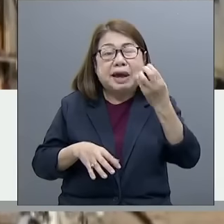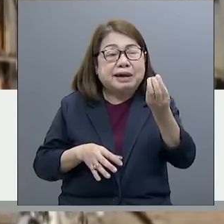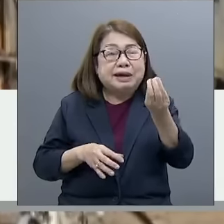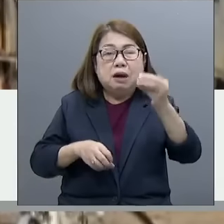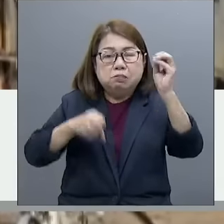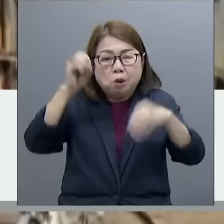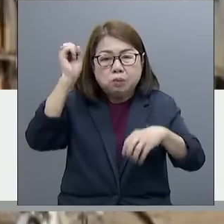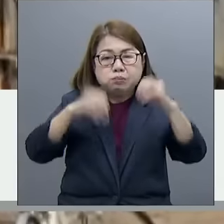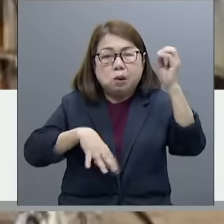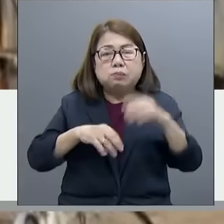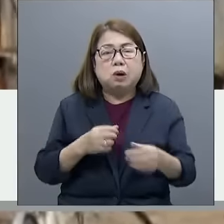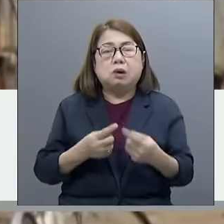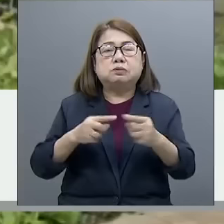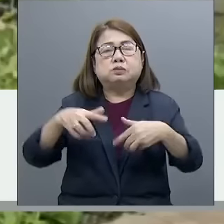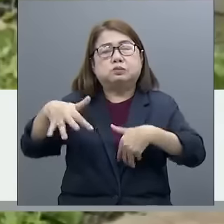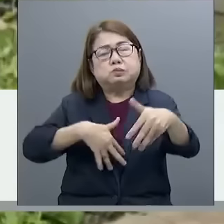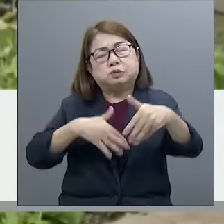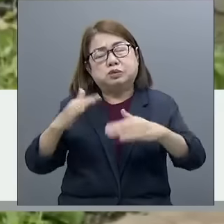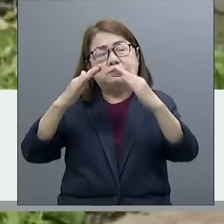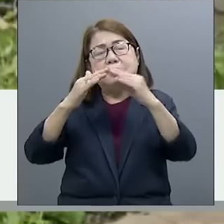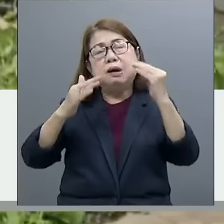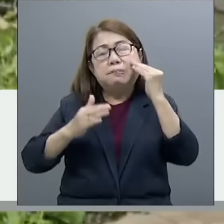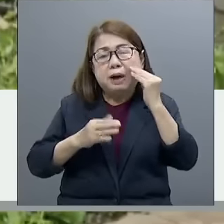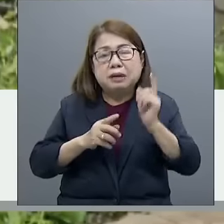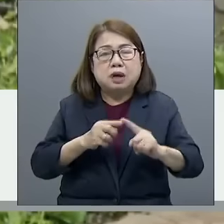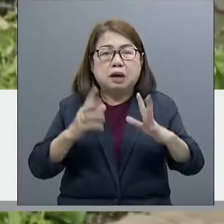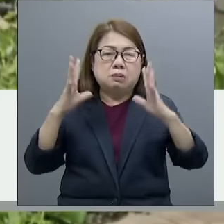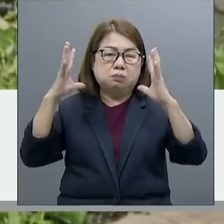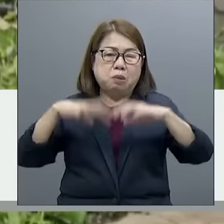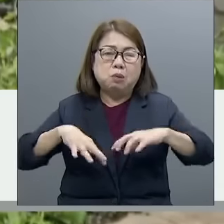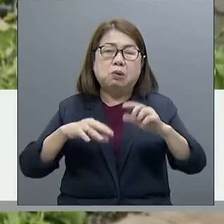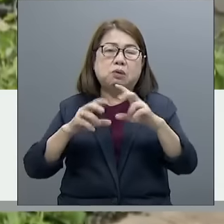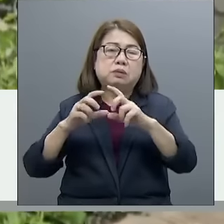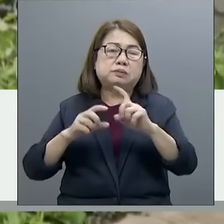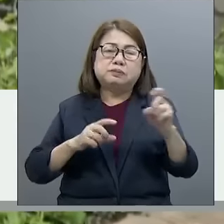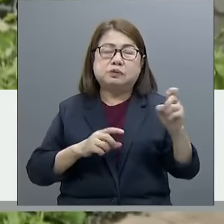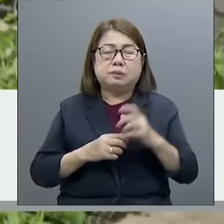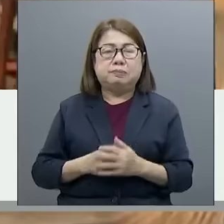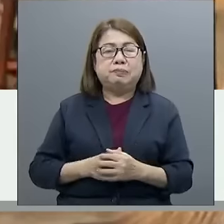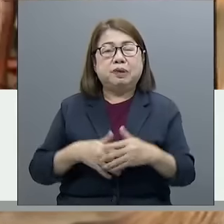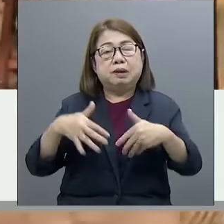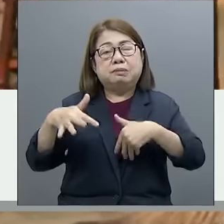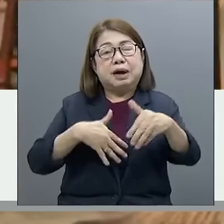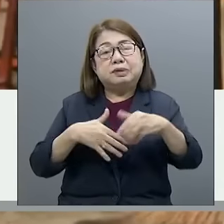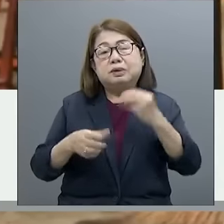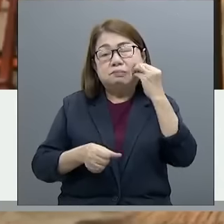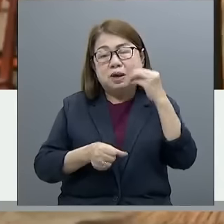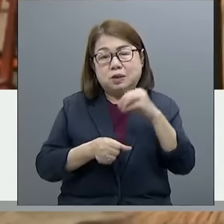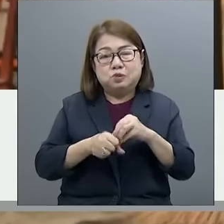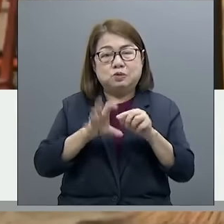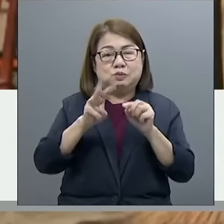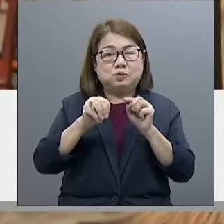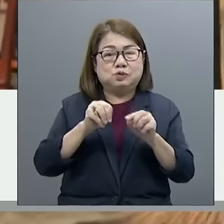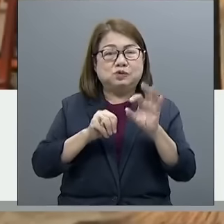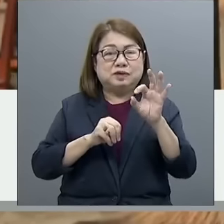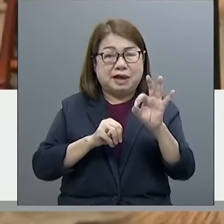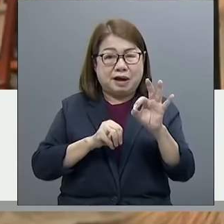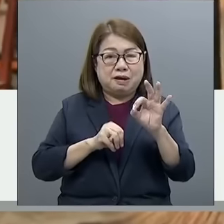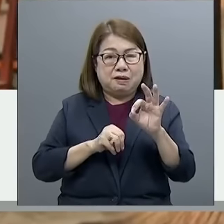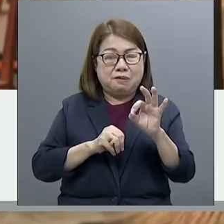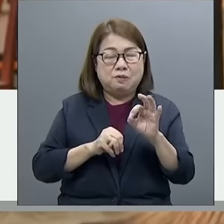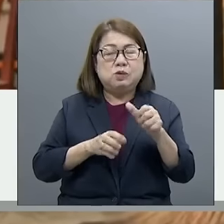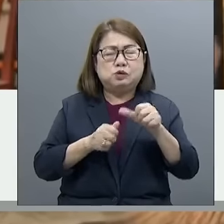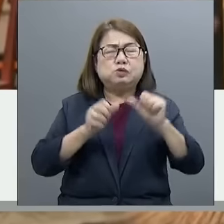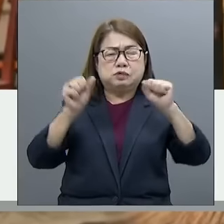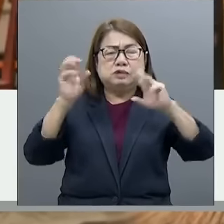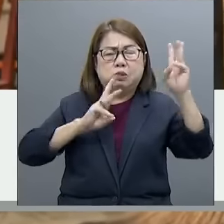ชนและที่สาธารณะได้รับความเสียหายเป็นจำนวนมากชาวบ้านดอนกลางหมู่9ตำบลสร้อยละครอำเภอลาดยาวจังหวัดนครสวร